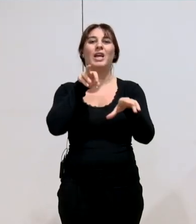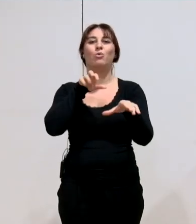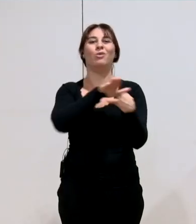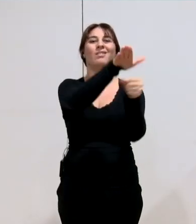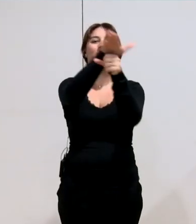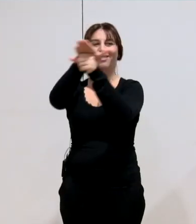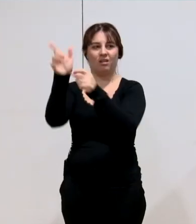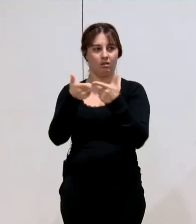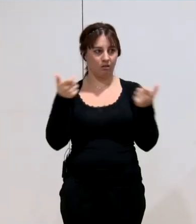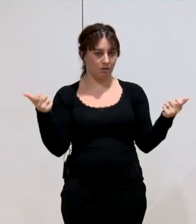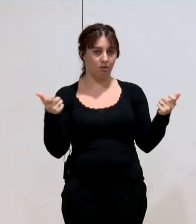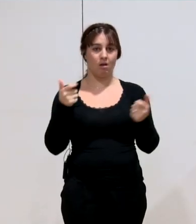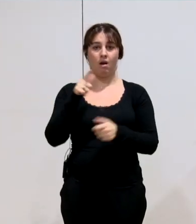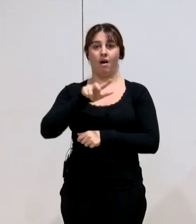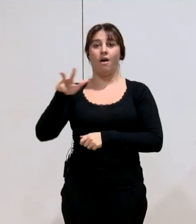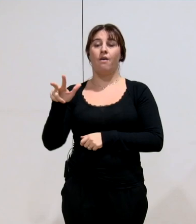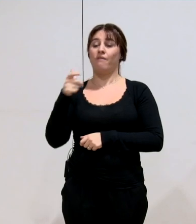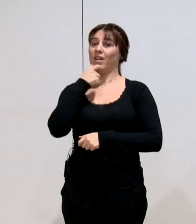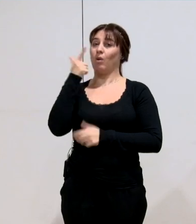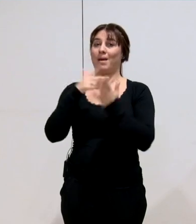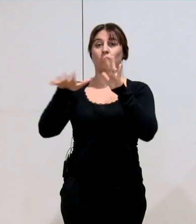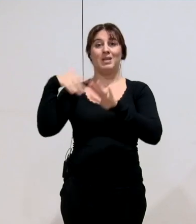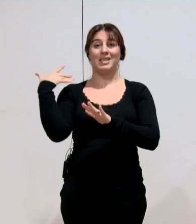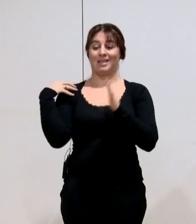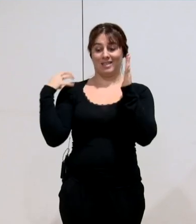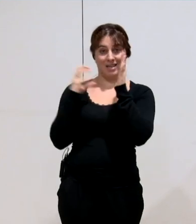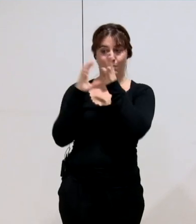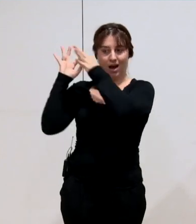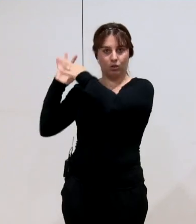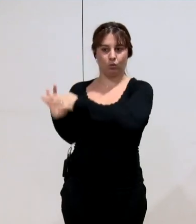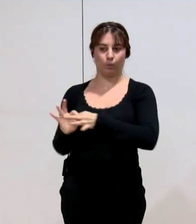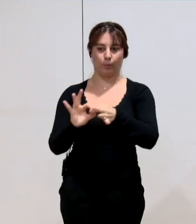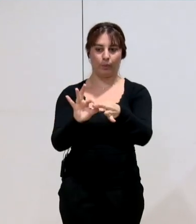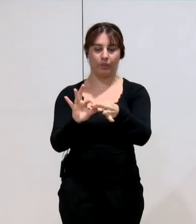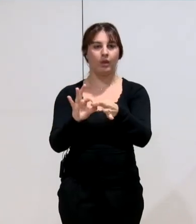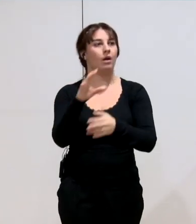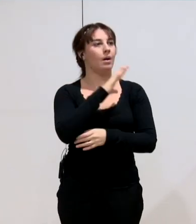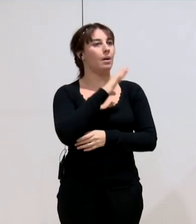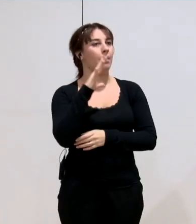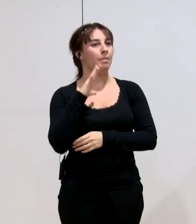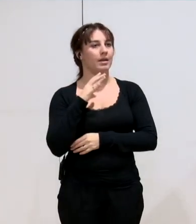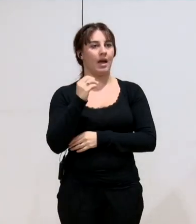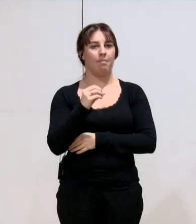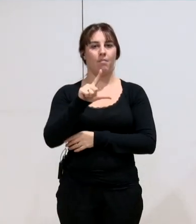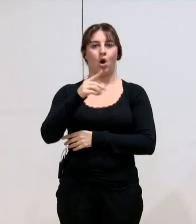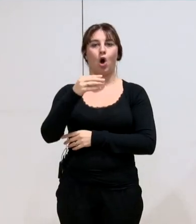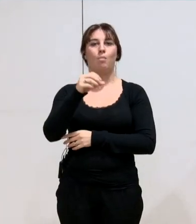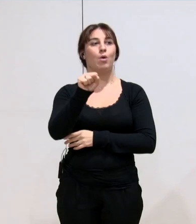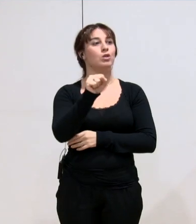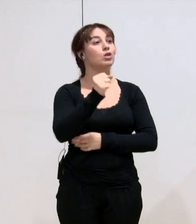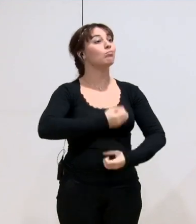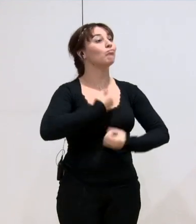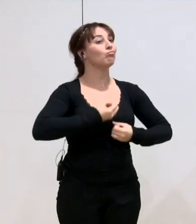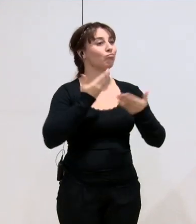par la délibération du 23 mars 2015. Et Madame Olmos, vous avez la